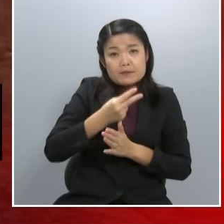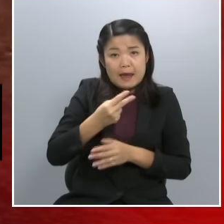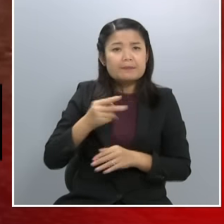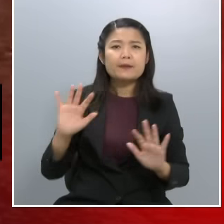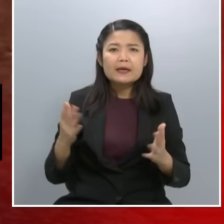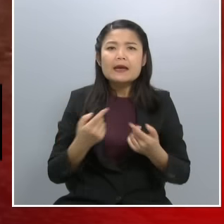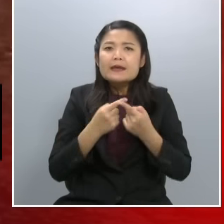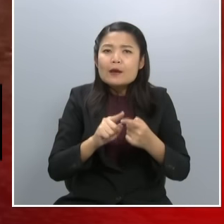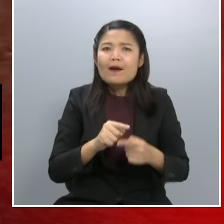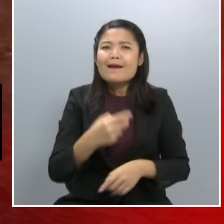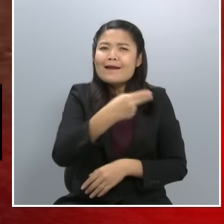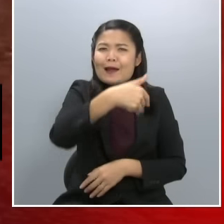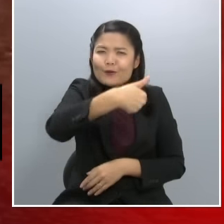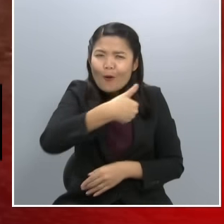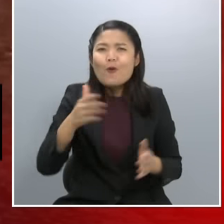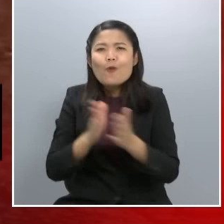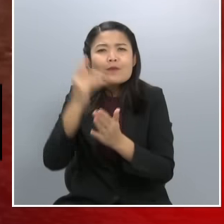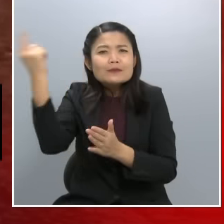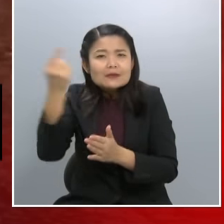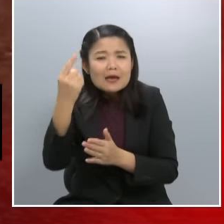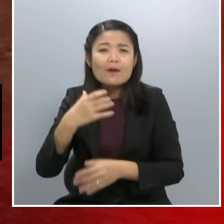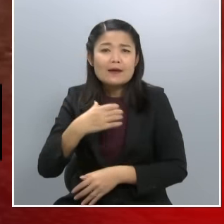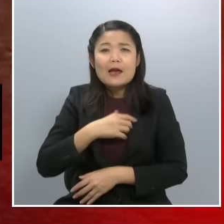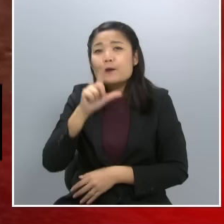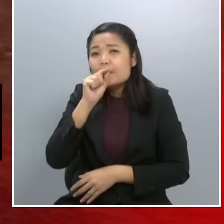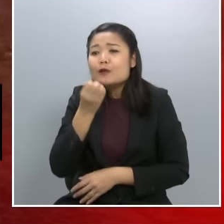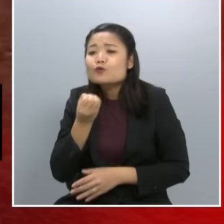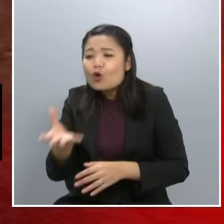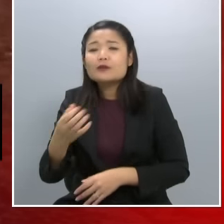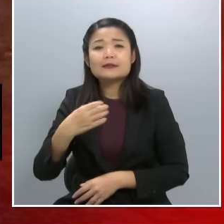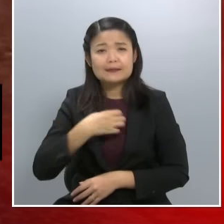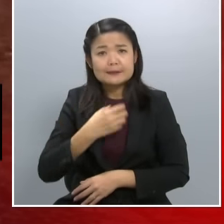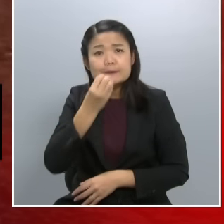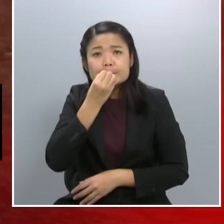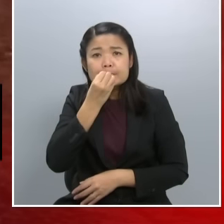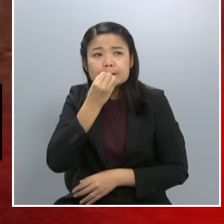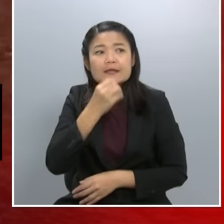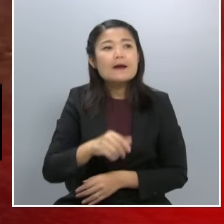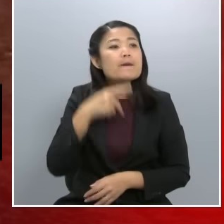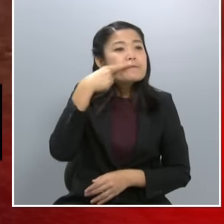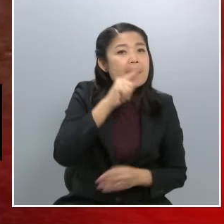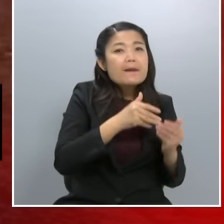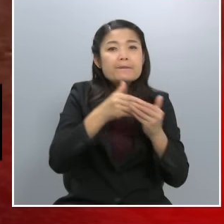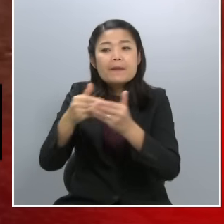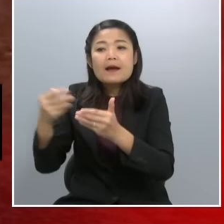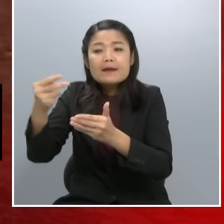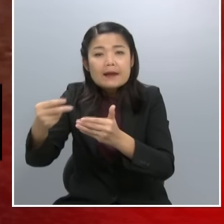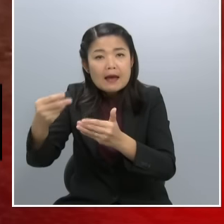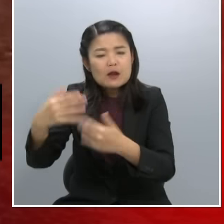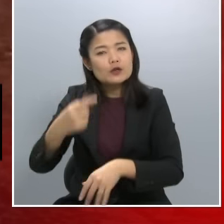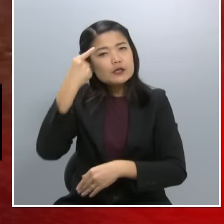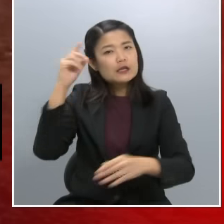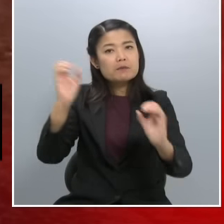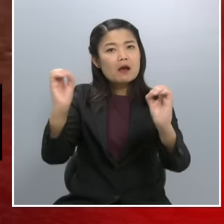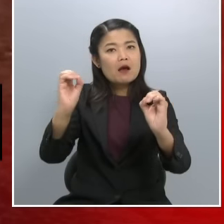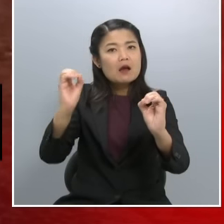สาวขอไปเที่ยวทะเลด้วยแล้วก็จะได้กินไก่ด้วยไก่ทอดเธอเองก็เลยพาไปก็ไม่คิดว่าการพาหลานสาวไปครั้งนี้เนี่ยจะ